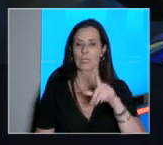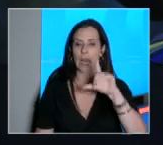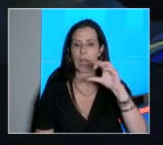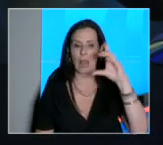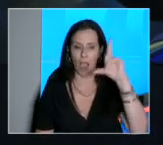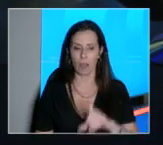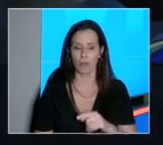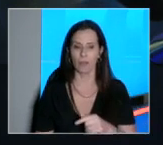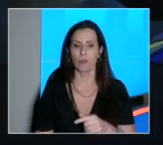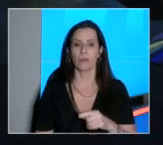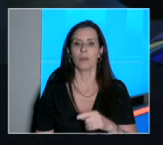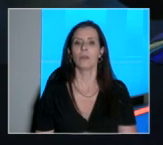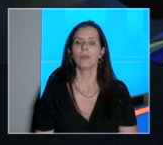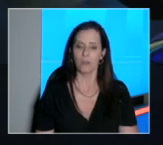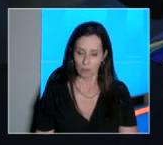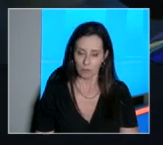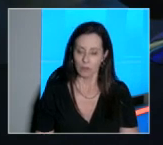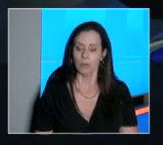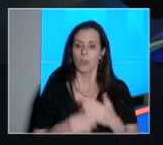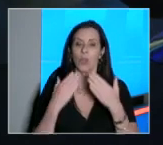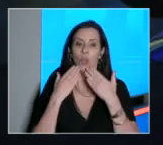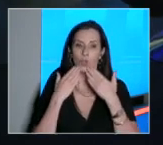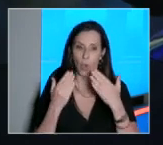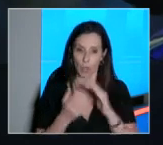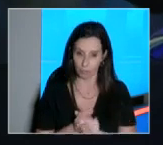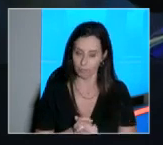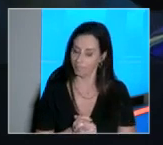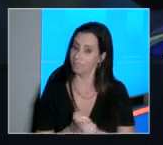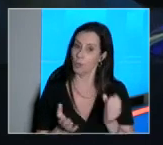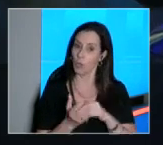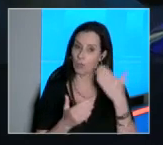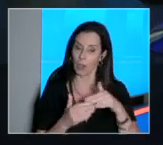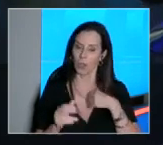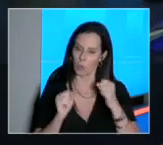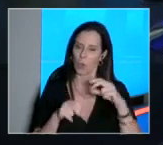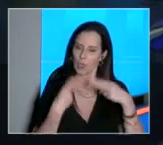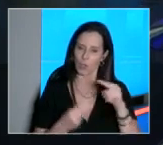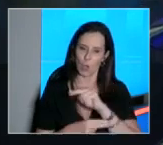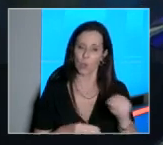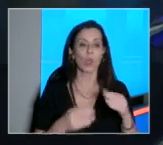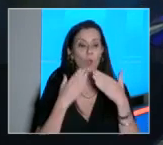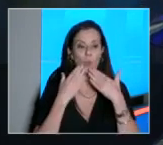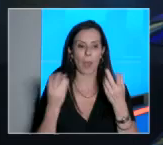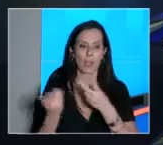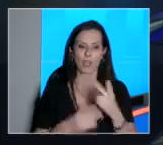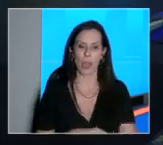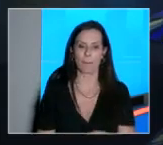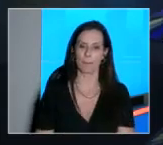לברי, ראש התוכנית לתואר שני בניהול וארגון מערכות חינוך ומכללת תורנים, תם ולא נשלם, אנחנו בטוח נחזור לעניין הזה. תודה רבה